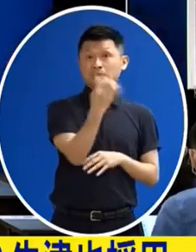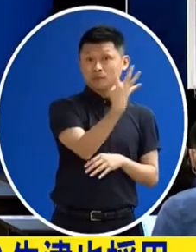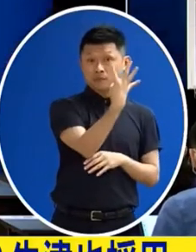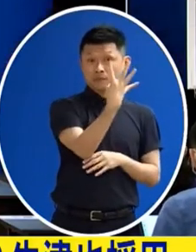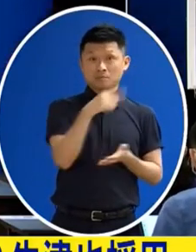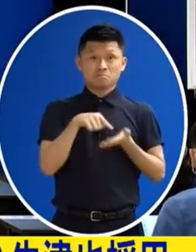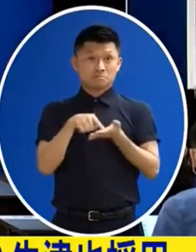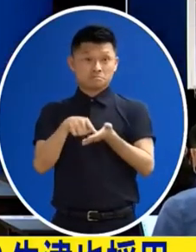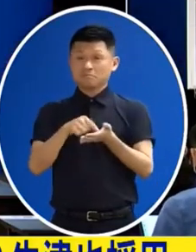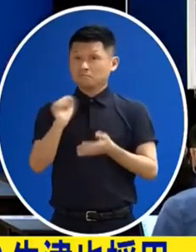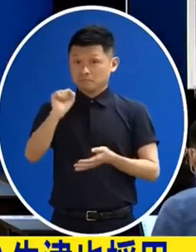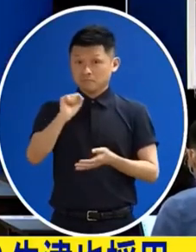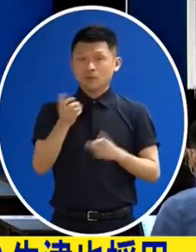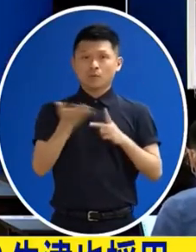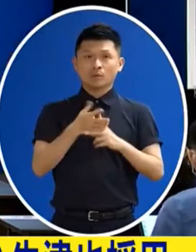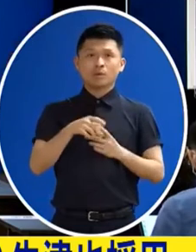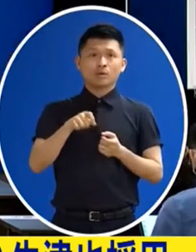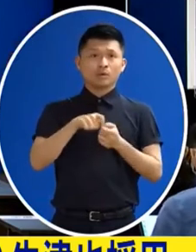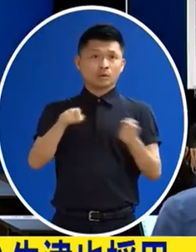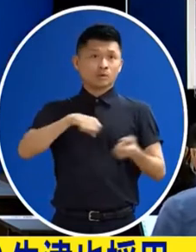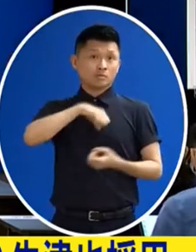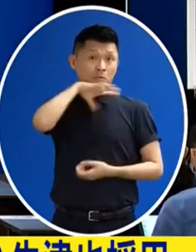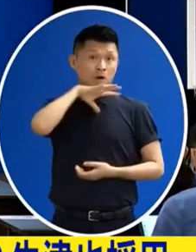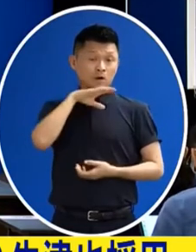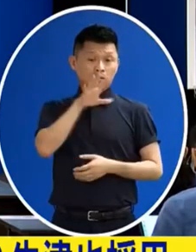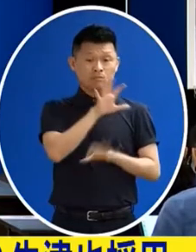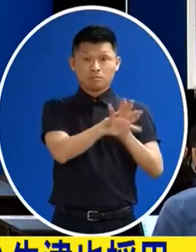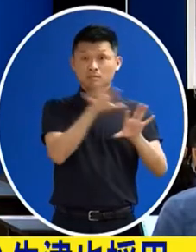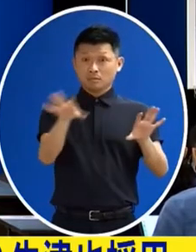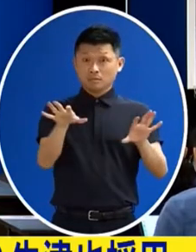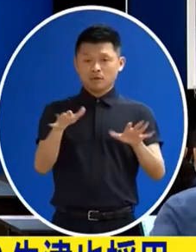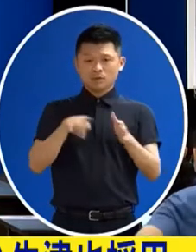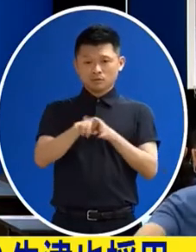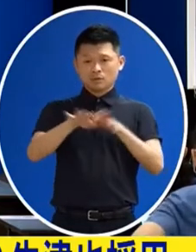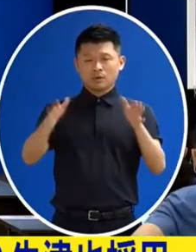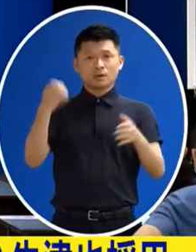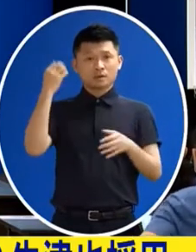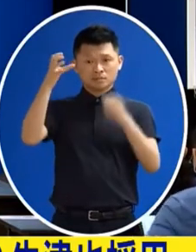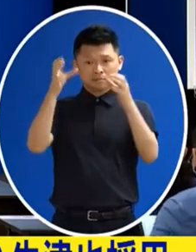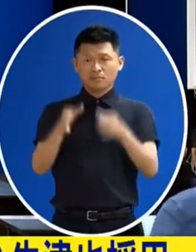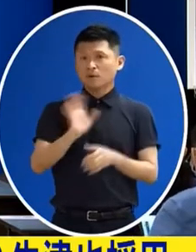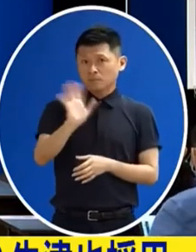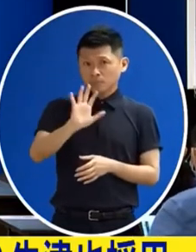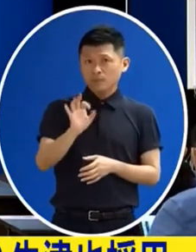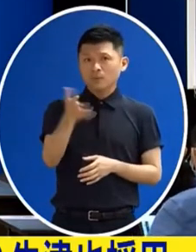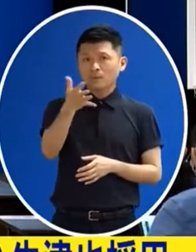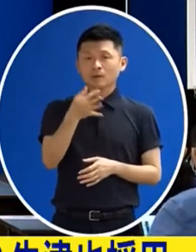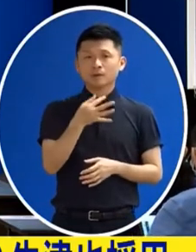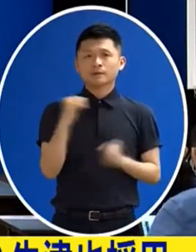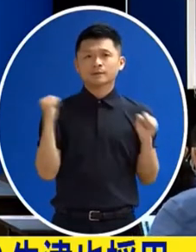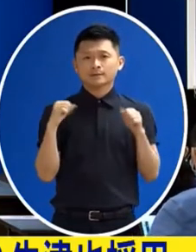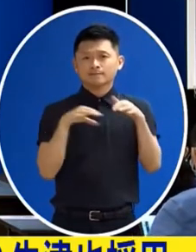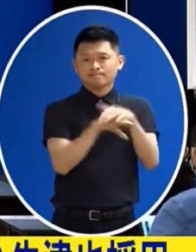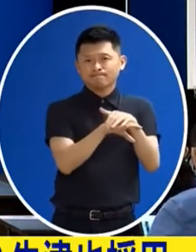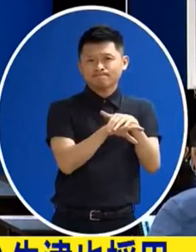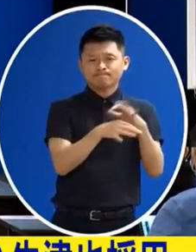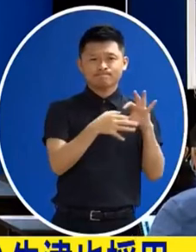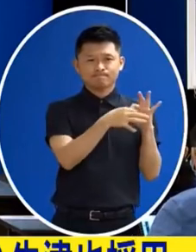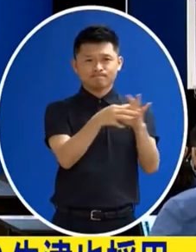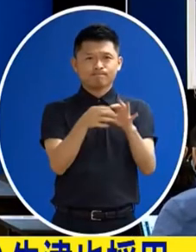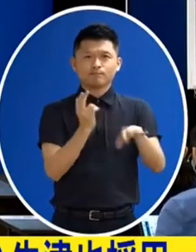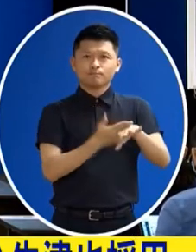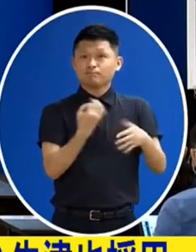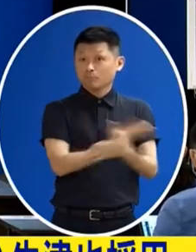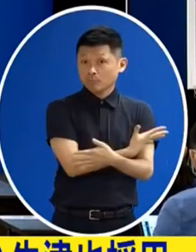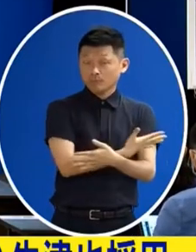可能，还是可以依循永龄的模式？那如果不开放新专案的原因是什么？是不是因为冷链的空间不足？第二个问题